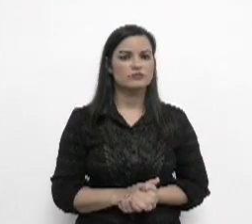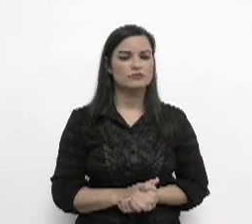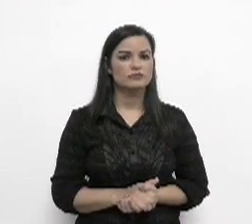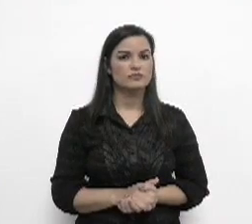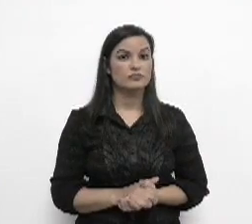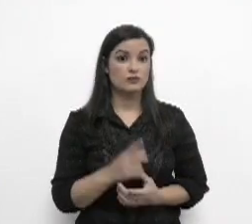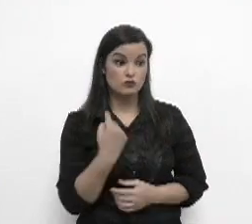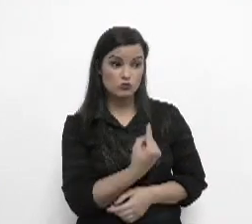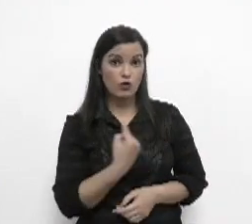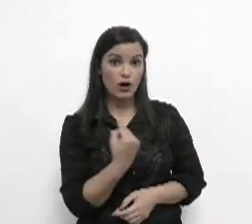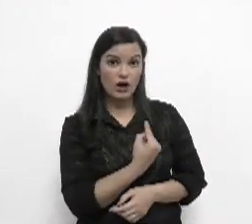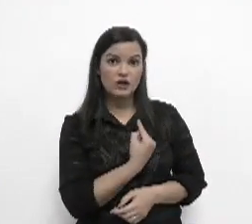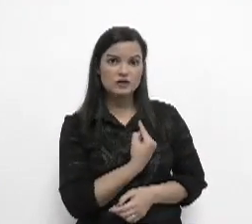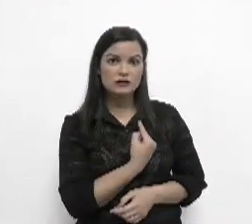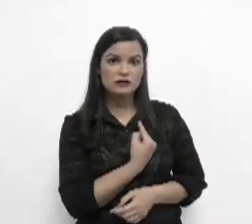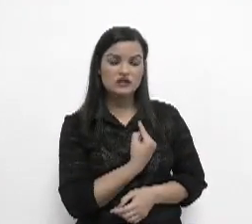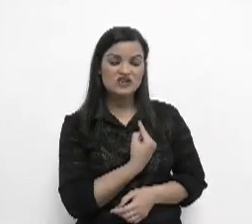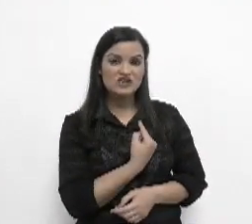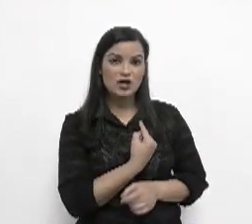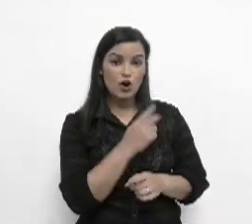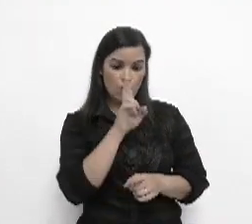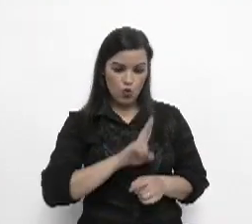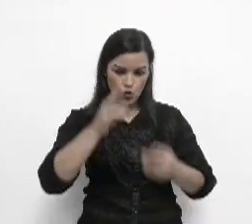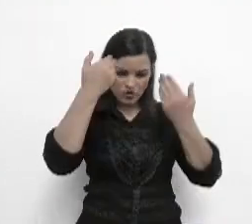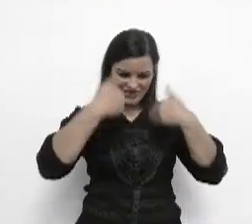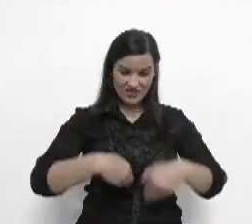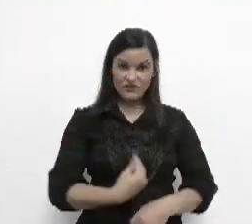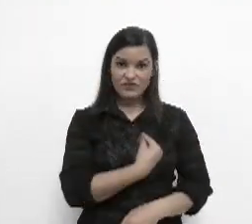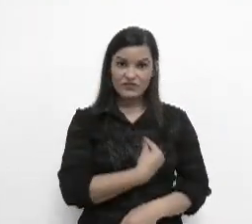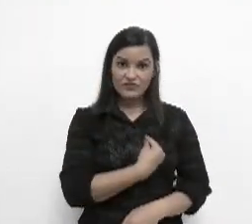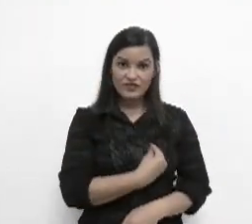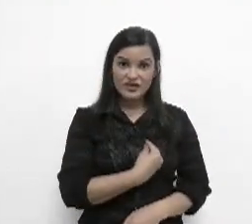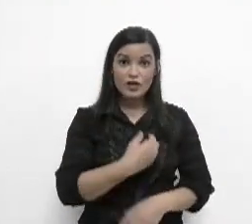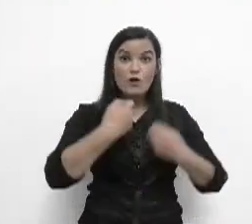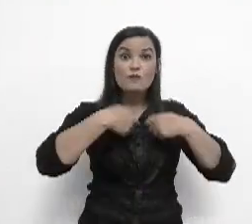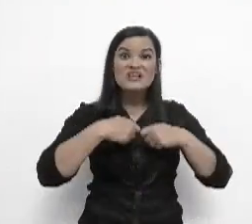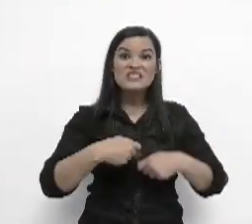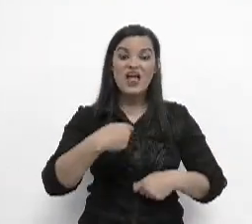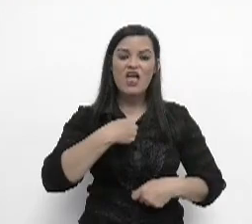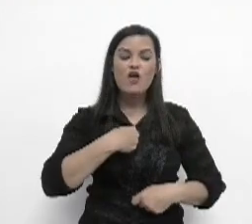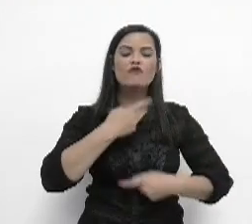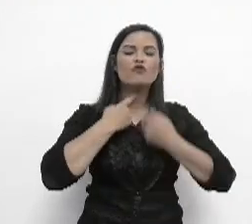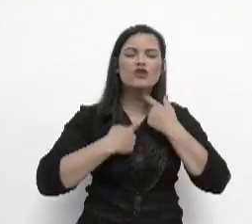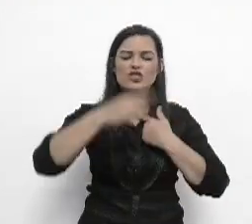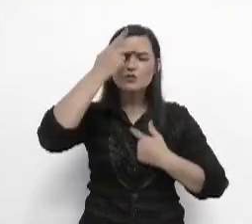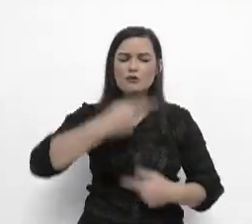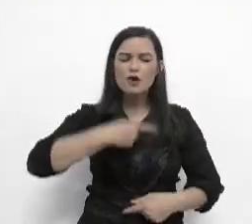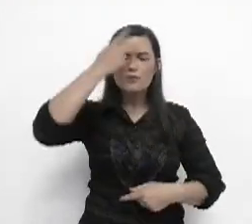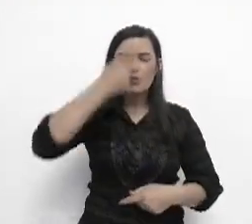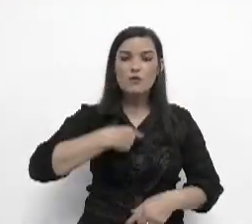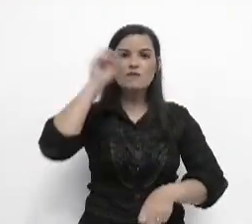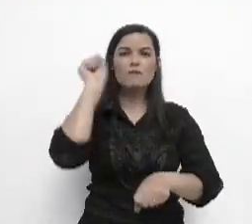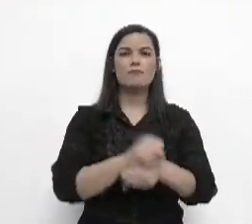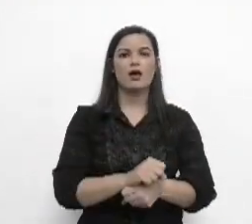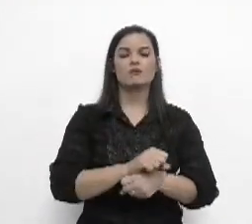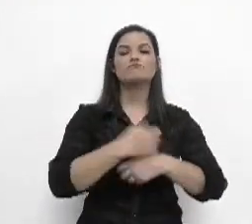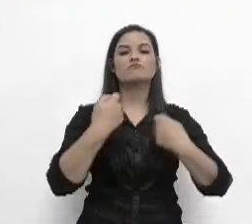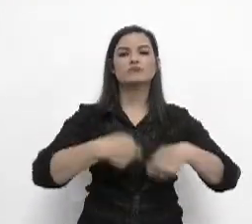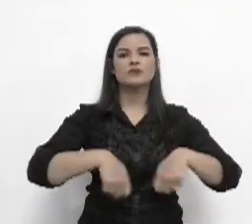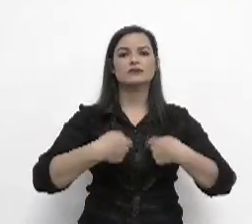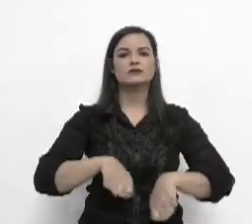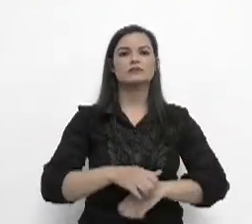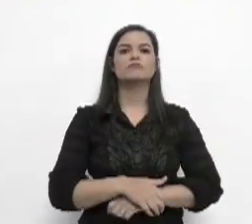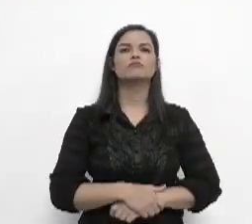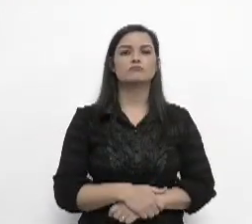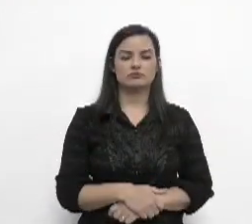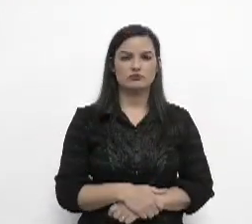que nós sejamos usados pelo nosso Senhor, os nossos propósitos têm que cessar. E também os nossos planos devem cessar. 난 오늘 이 밤에 여러분에게